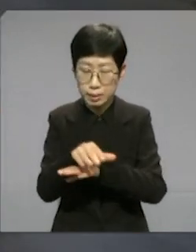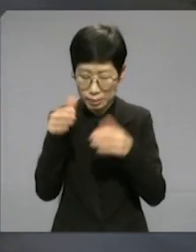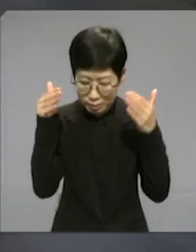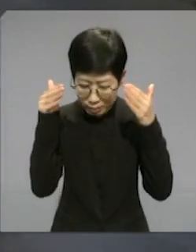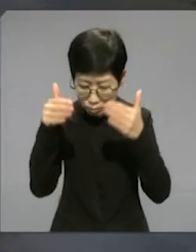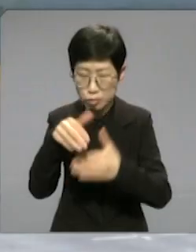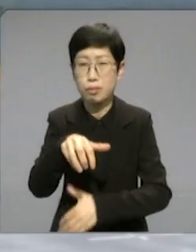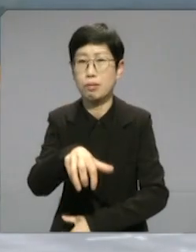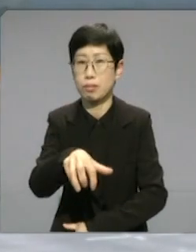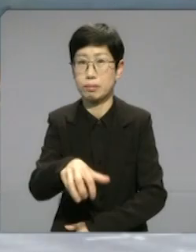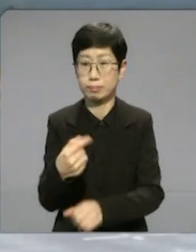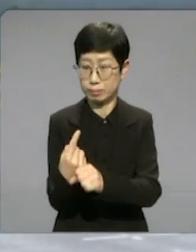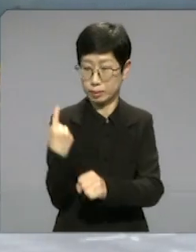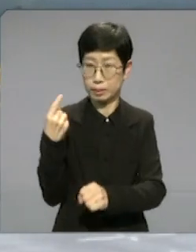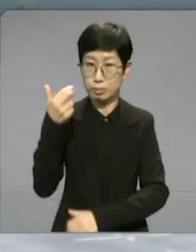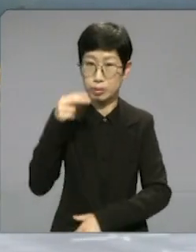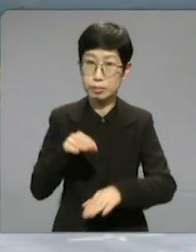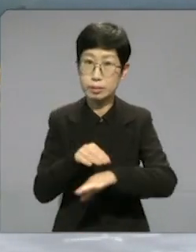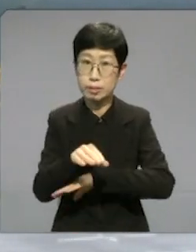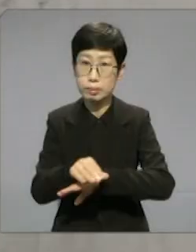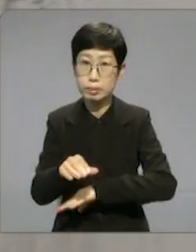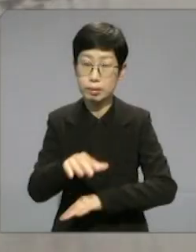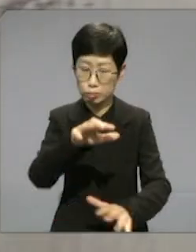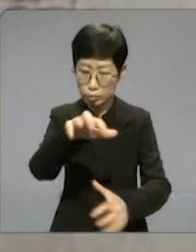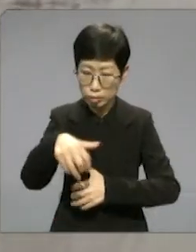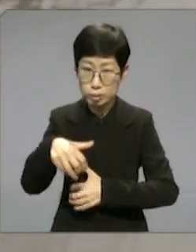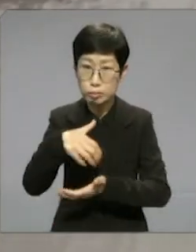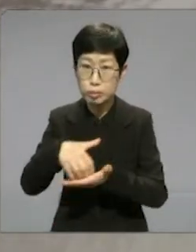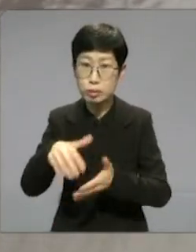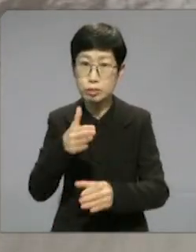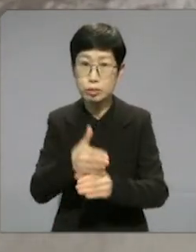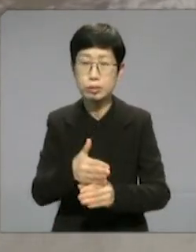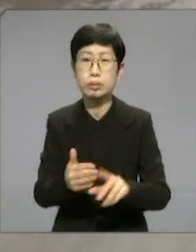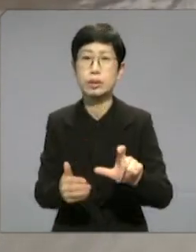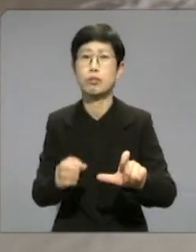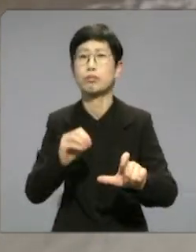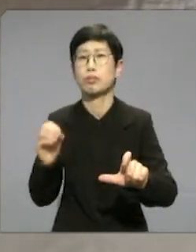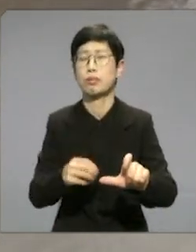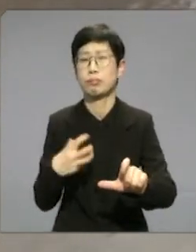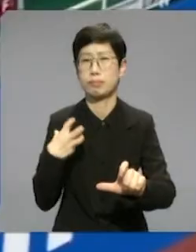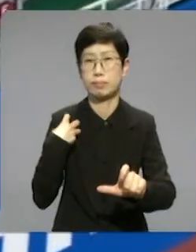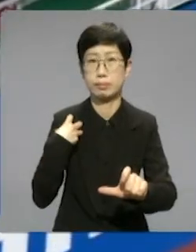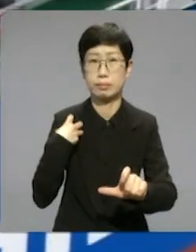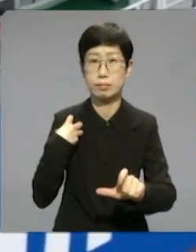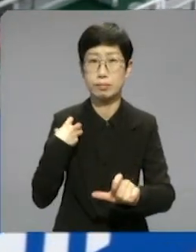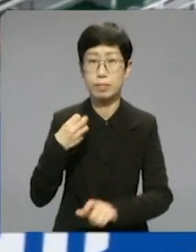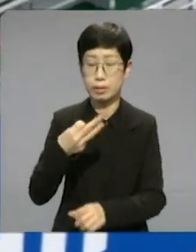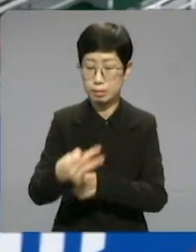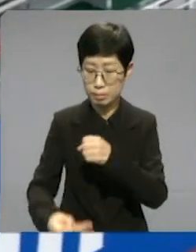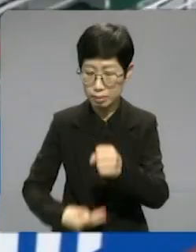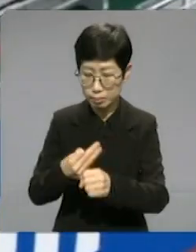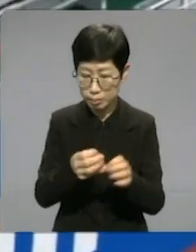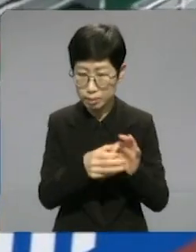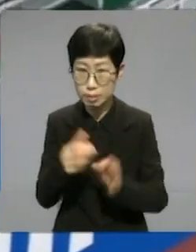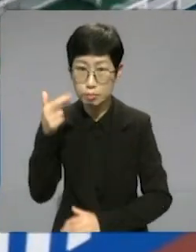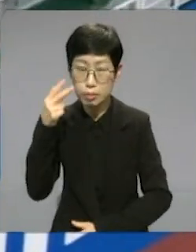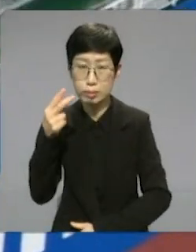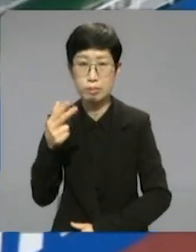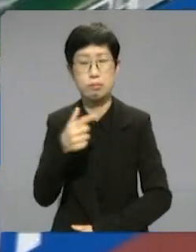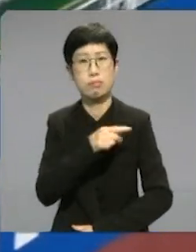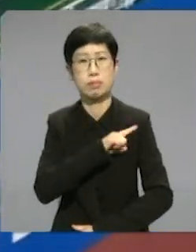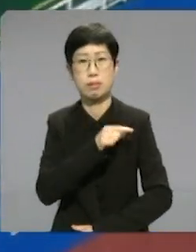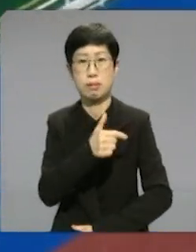특구로 지난해 미국자동차 수입물량의 15% 담당하는 등 13년 연속 미국 최다를